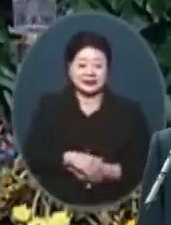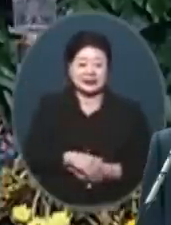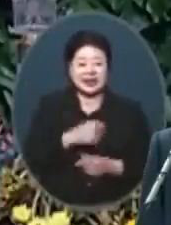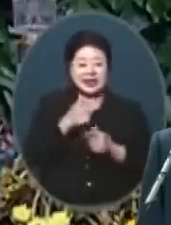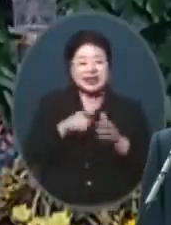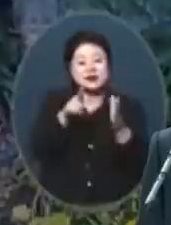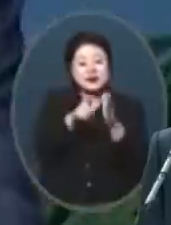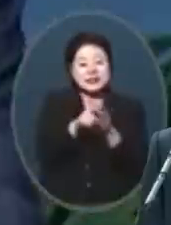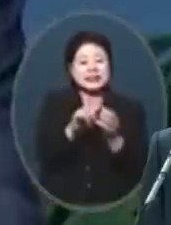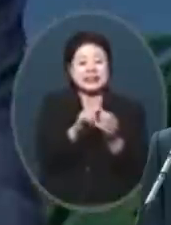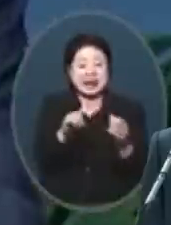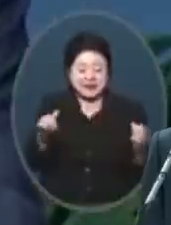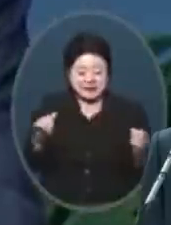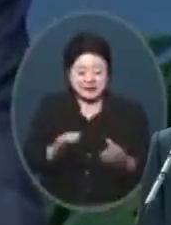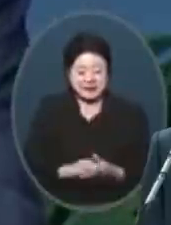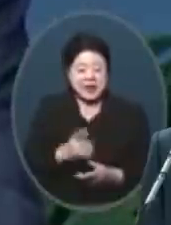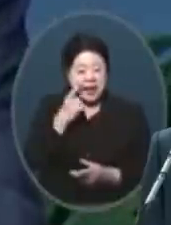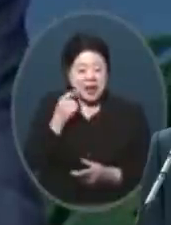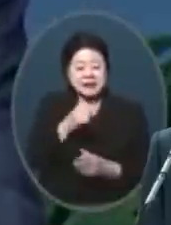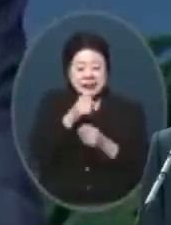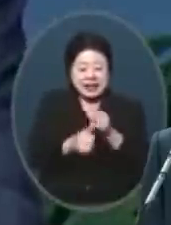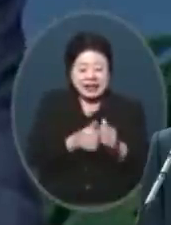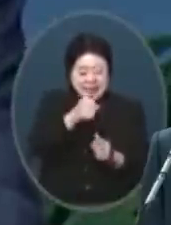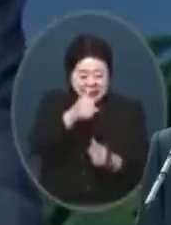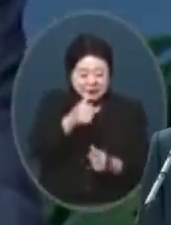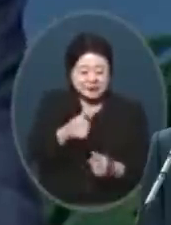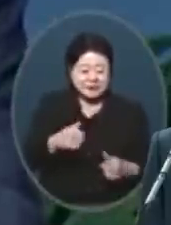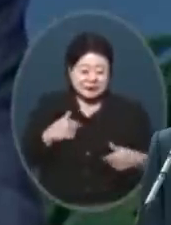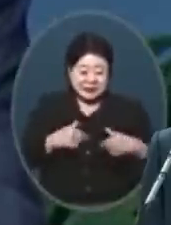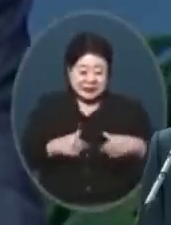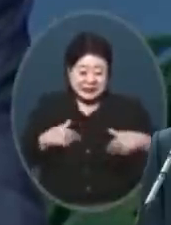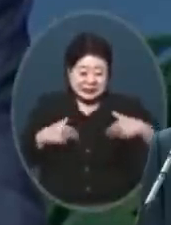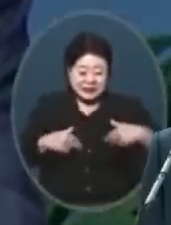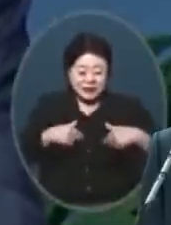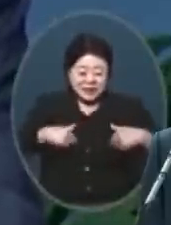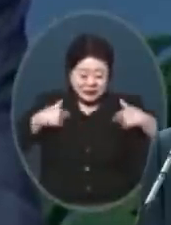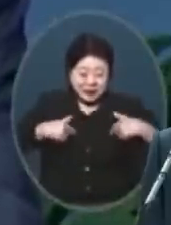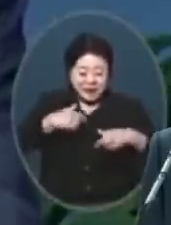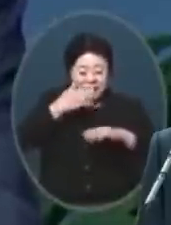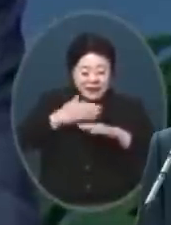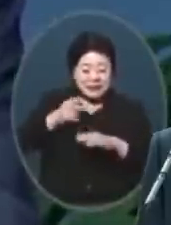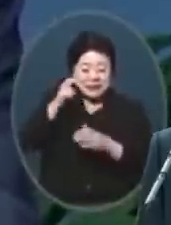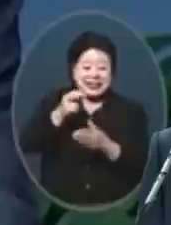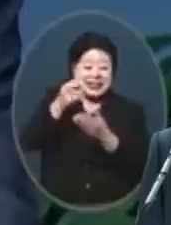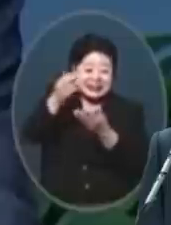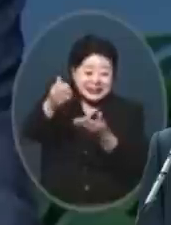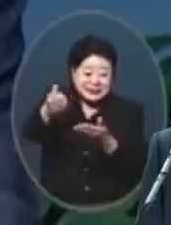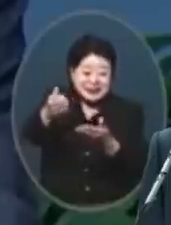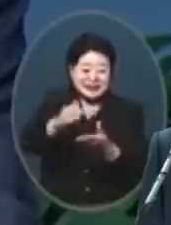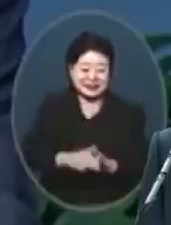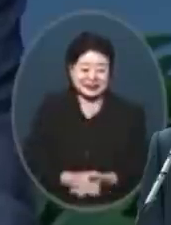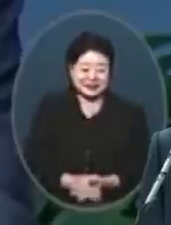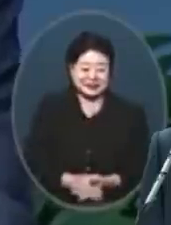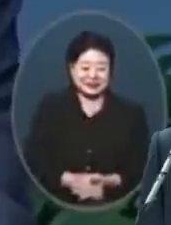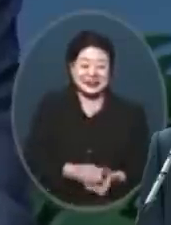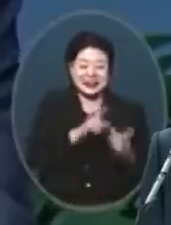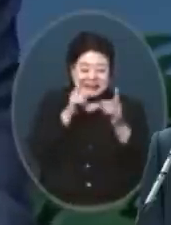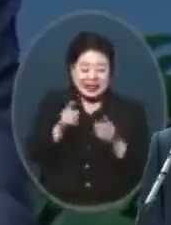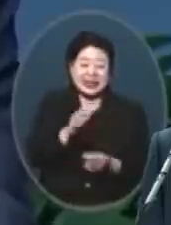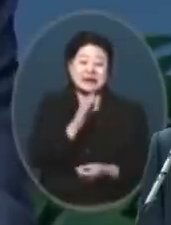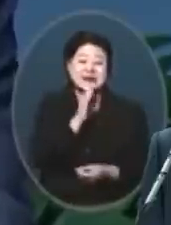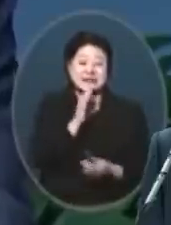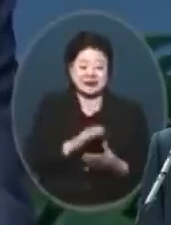예수 믿는 사람은 아버지 하나님을 즐거워하고 기뻐하며 감사 찬양하고 사는 것입니다.